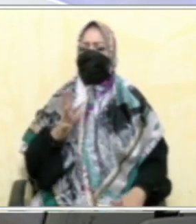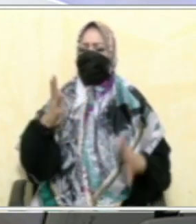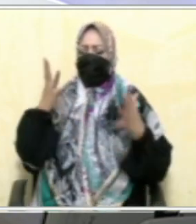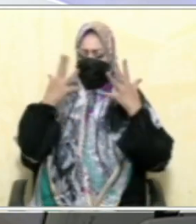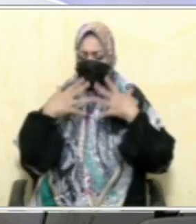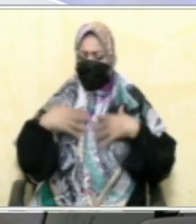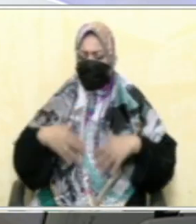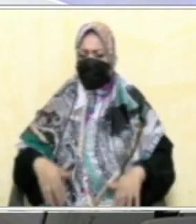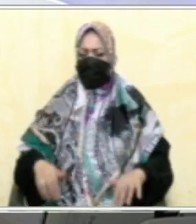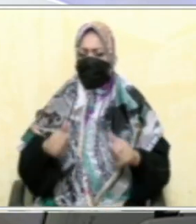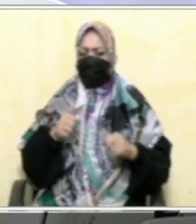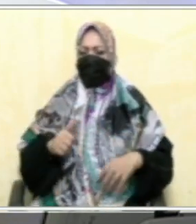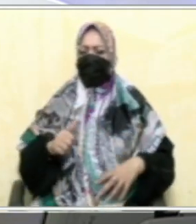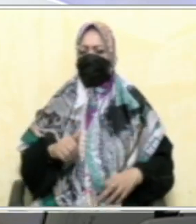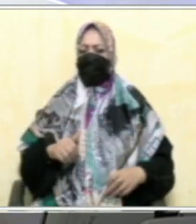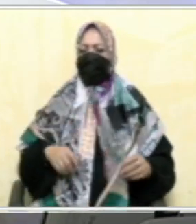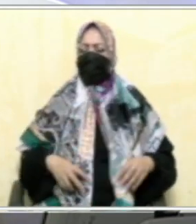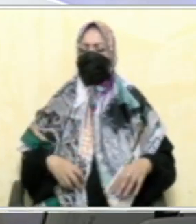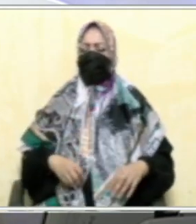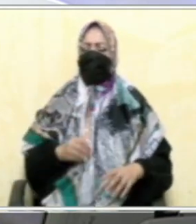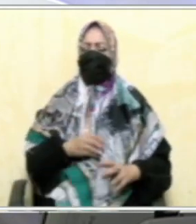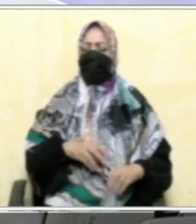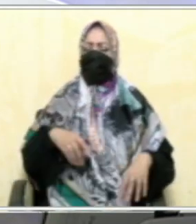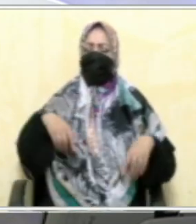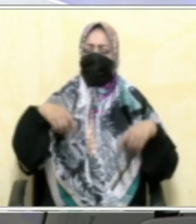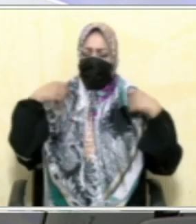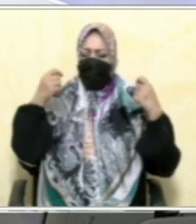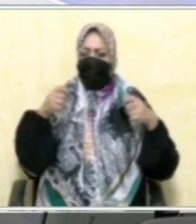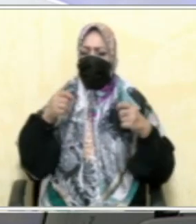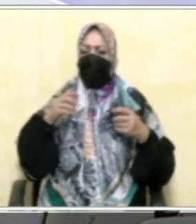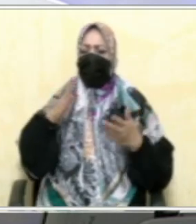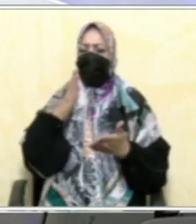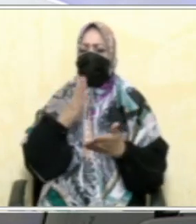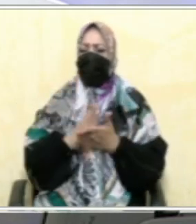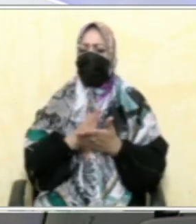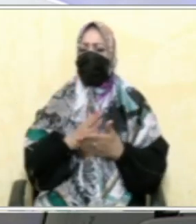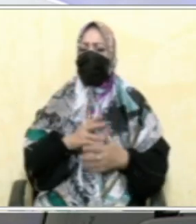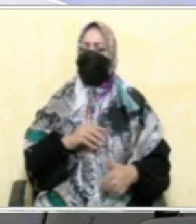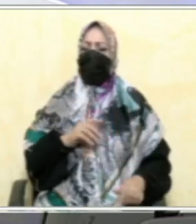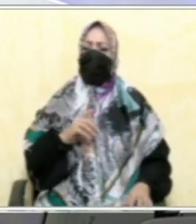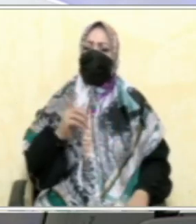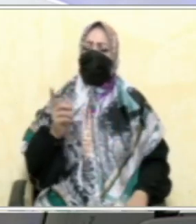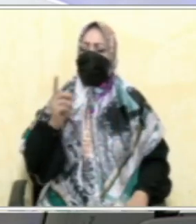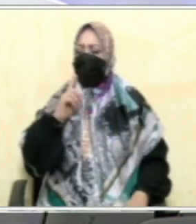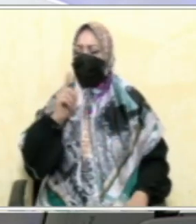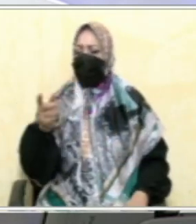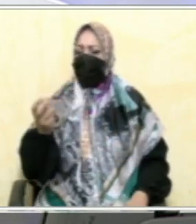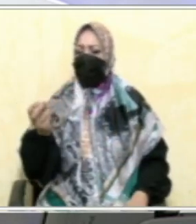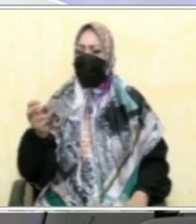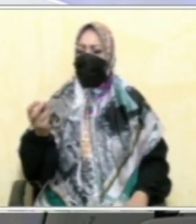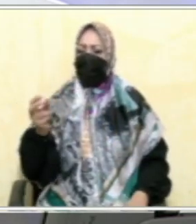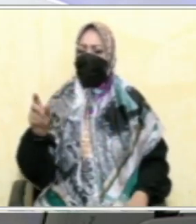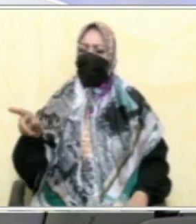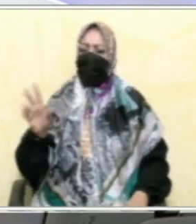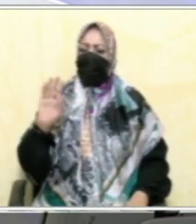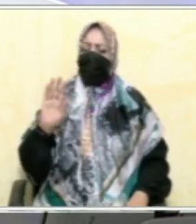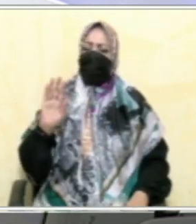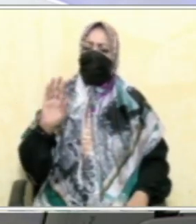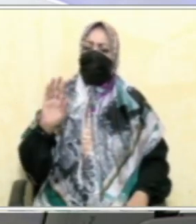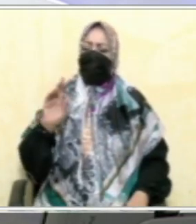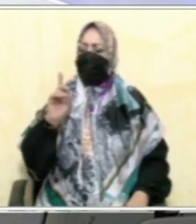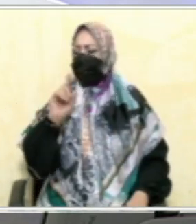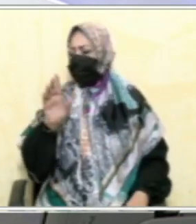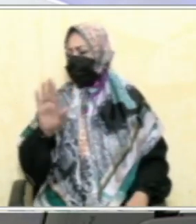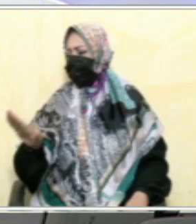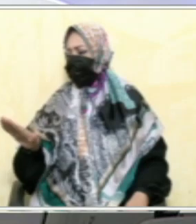فيها الشاة هذه حبة، لقيت فيها تقول لا أنا معلش مدام في حبة مانيش واخدها واطلع. أما أن تتكلم وتقعد تتكلم أمام